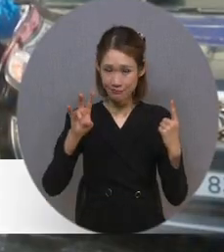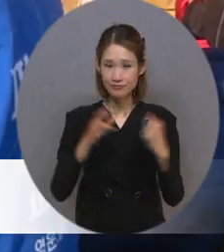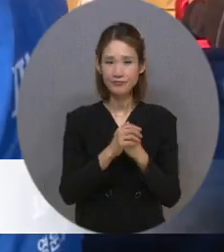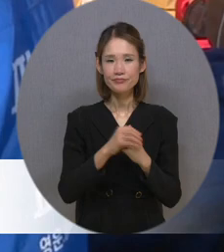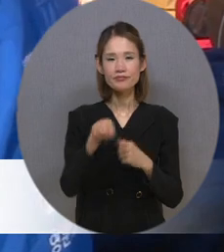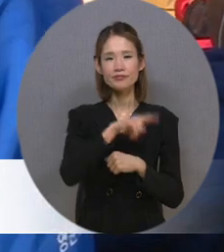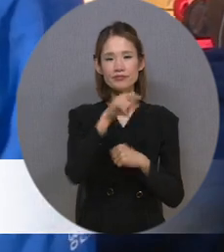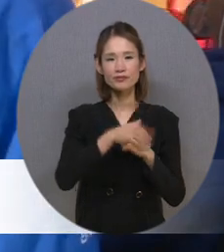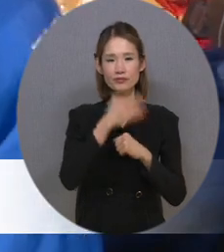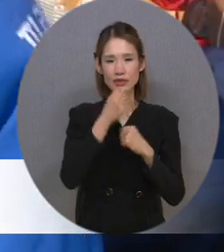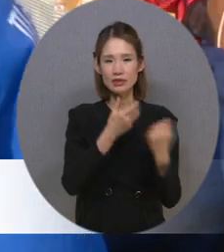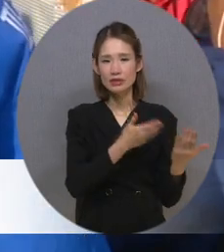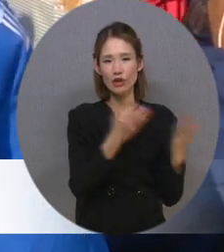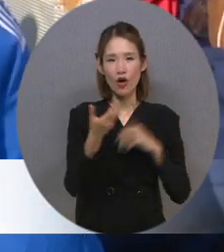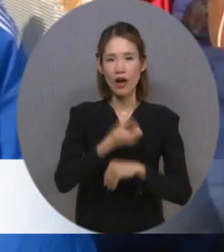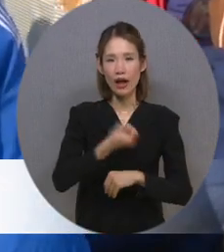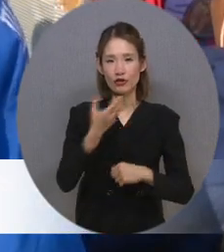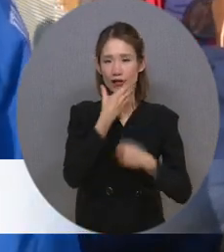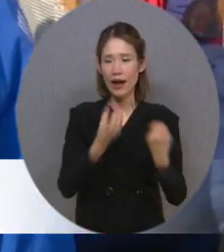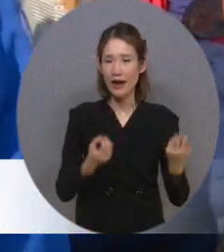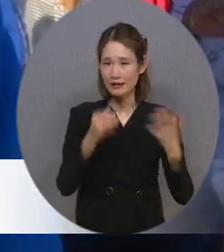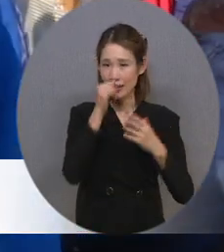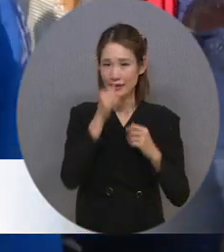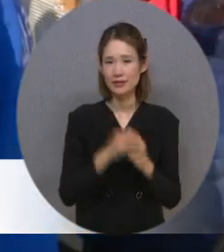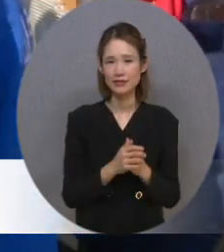충북방송 이전 개국식 행사가 진행됐습니다.